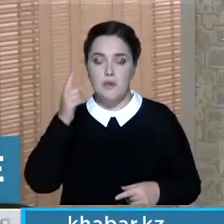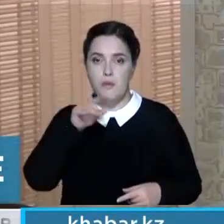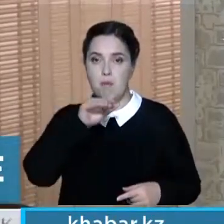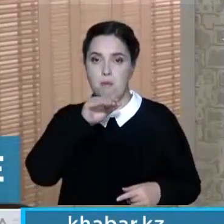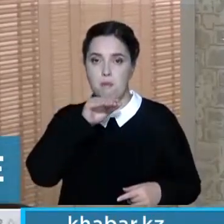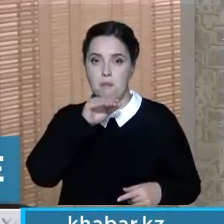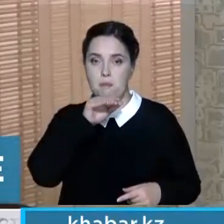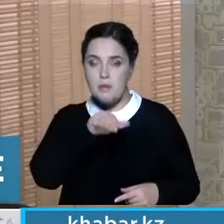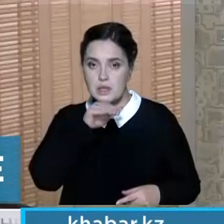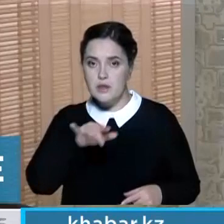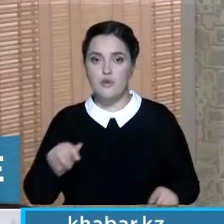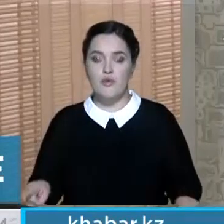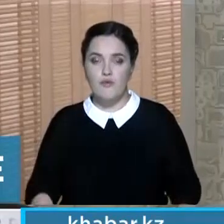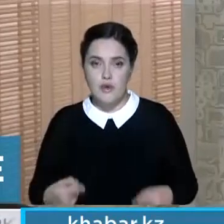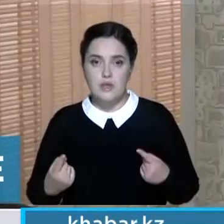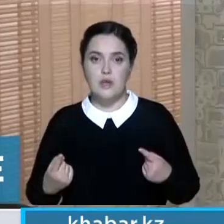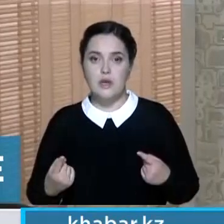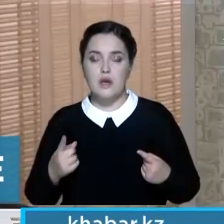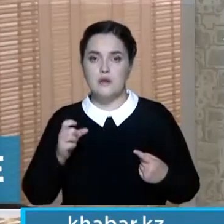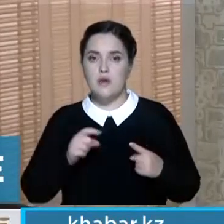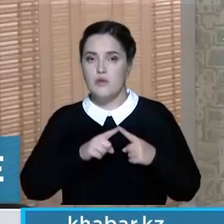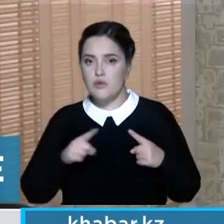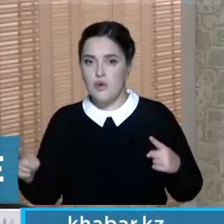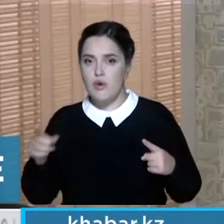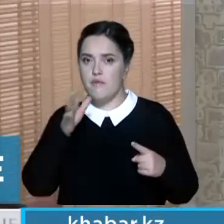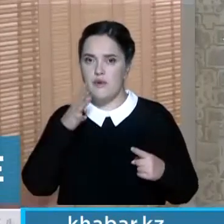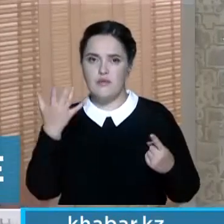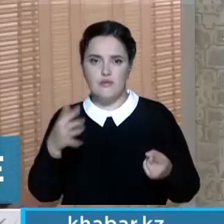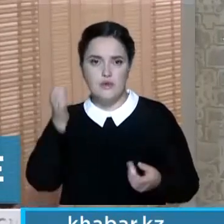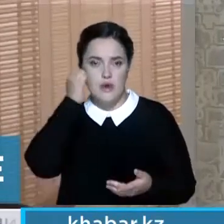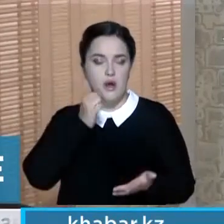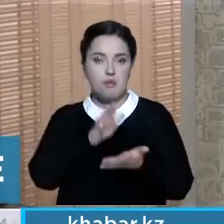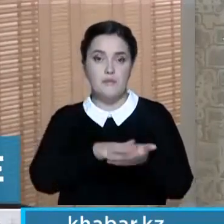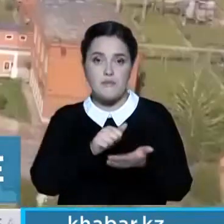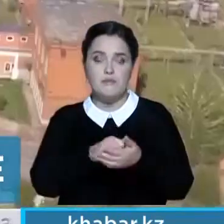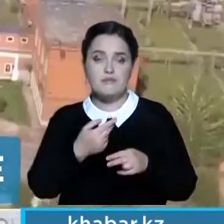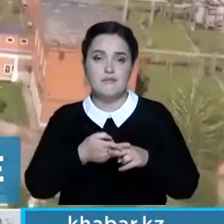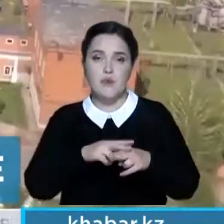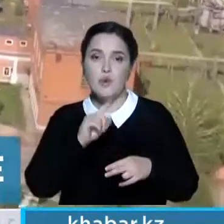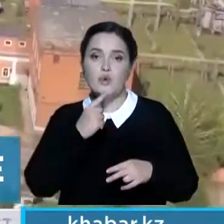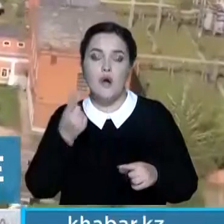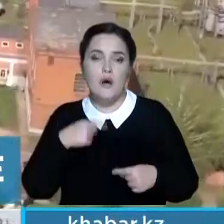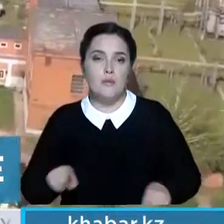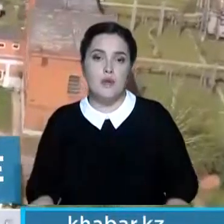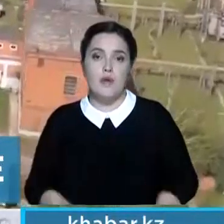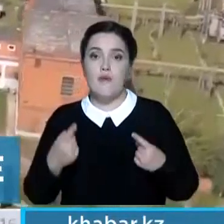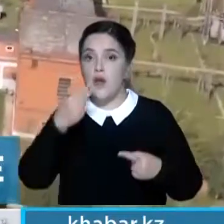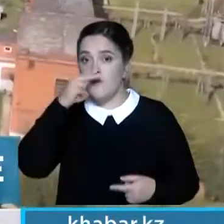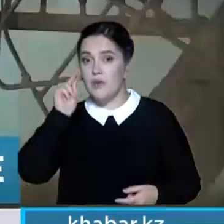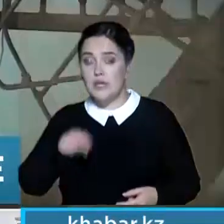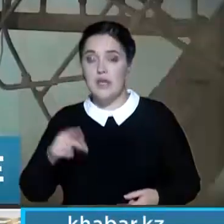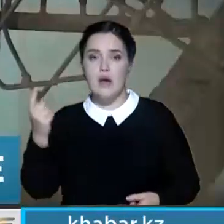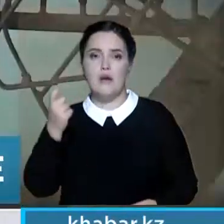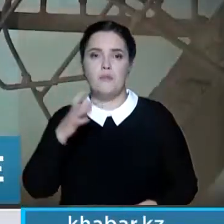приехали, восстанавливают. Все-таки за столько лет это тоже все это развалилось, разрушилось. И произошло это по вине прошлых